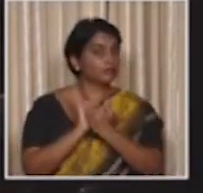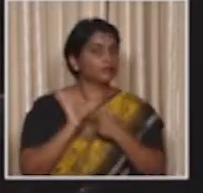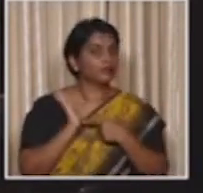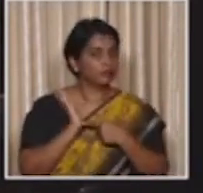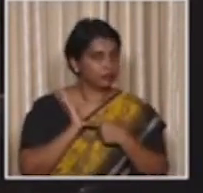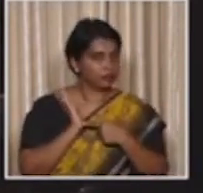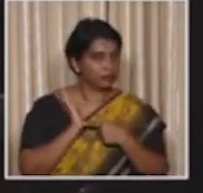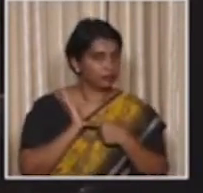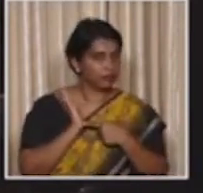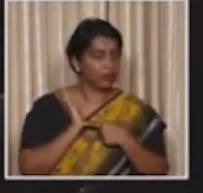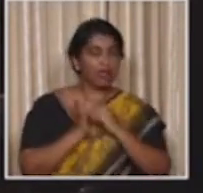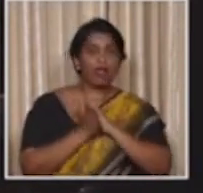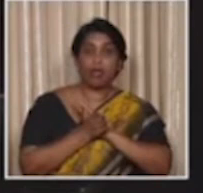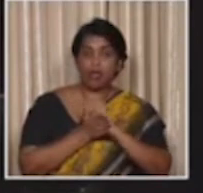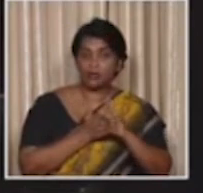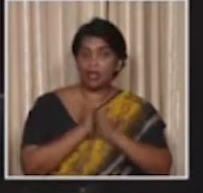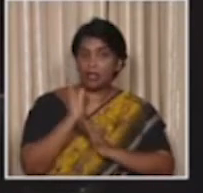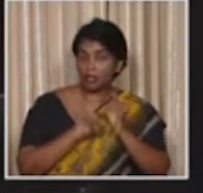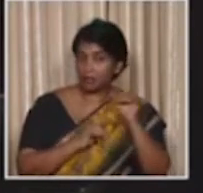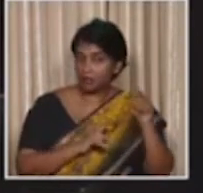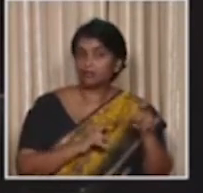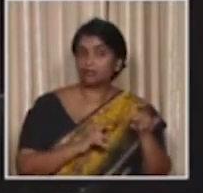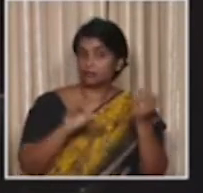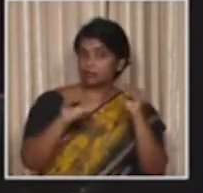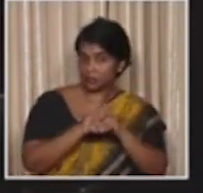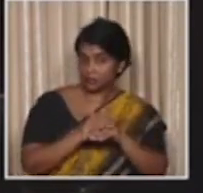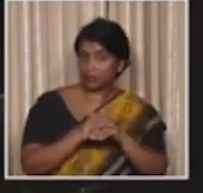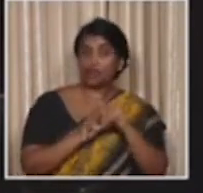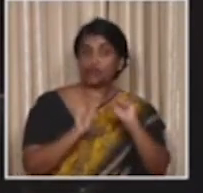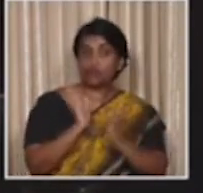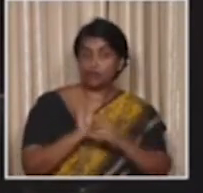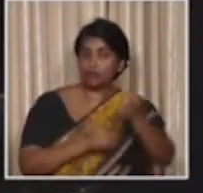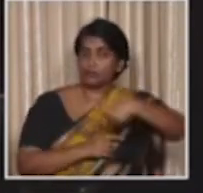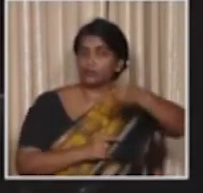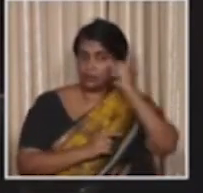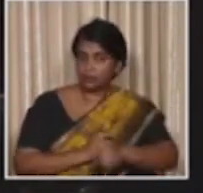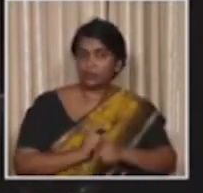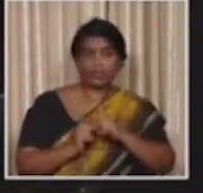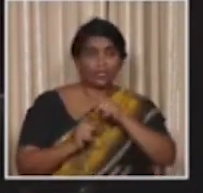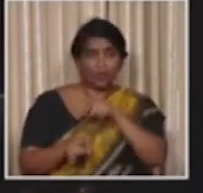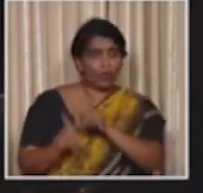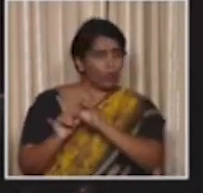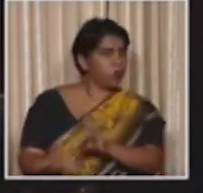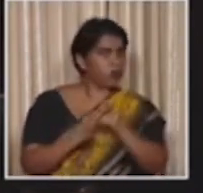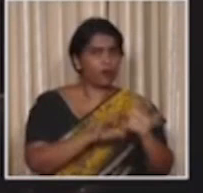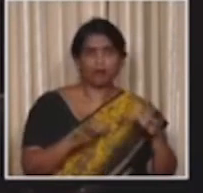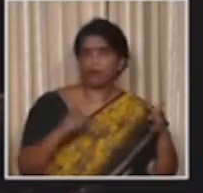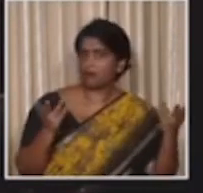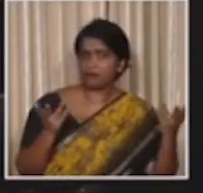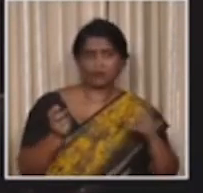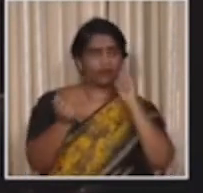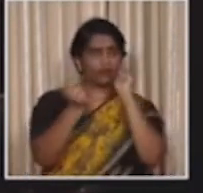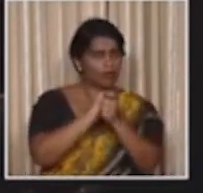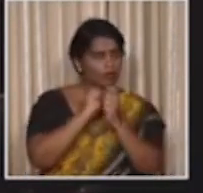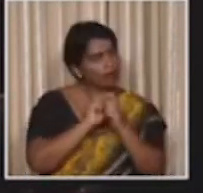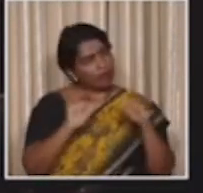ලියවිල්ලට හර්ෂ මැතිතුමාගේ සභාපතිත්වයෙන් යුක්ත ඒ කමිටුවේ ගත්ත තීන්දුව ඉදිරිපත් වෙන්නේ නැත්තම්, ඒකේ